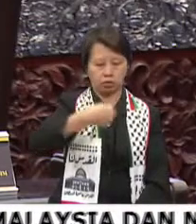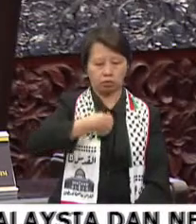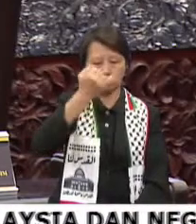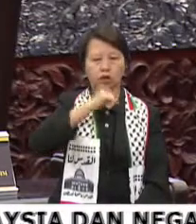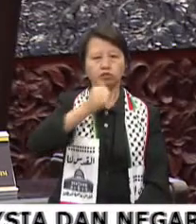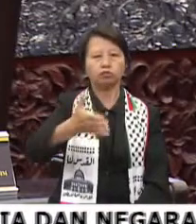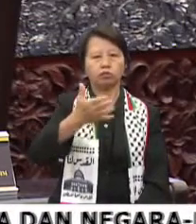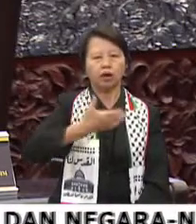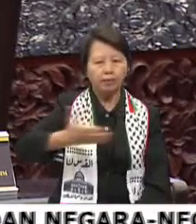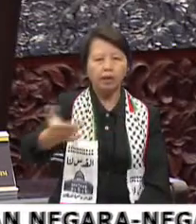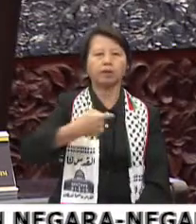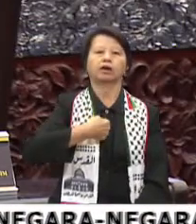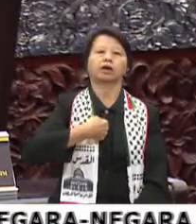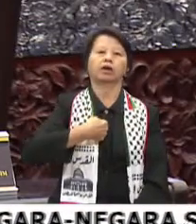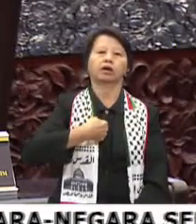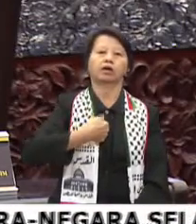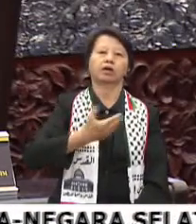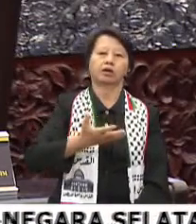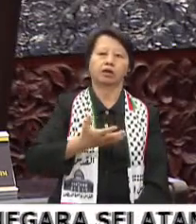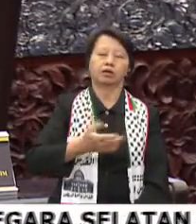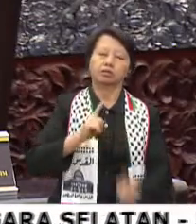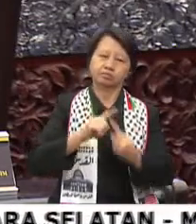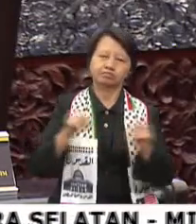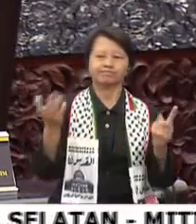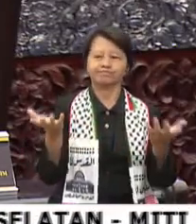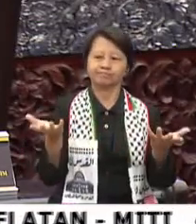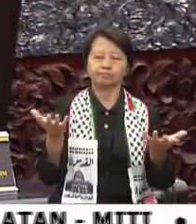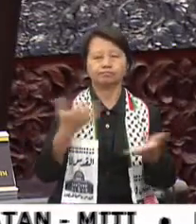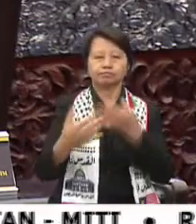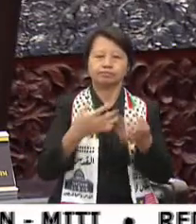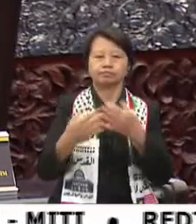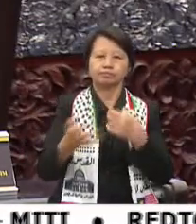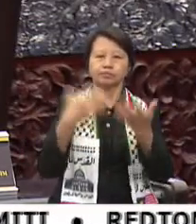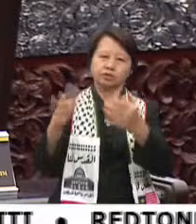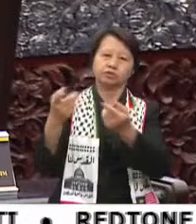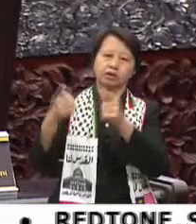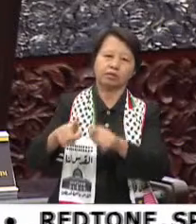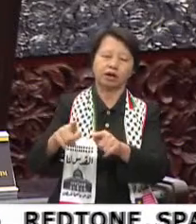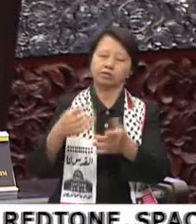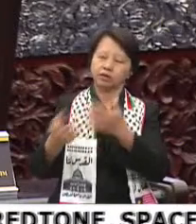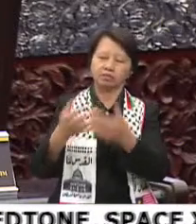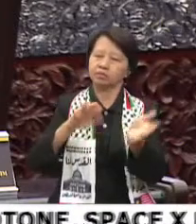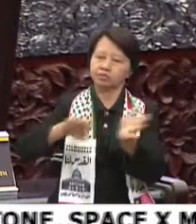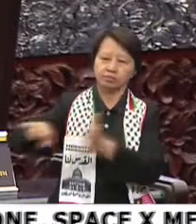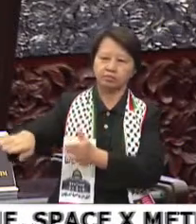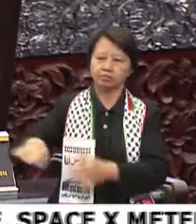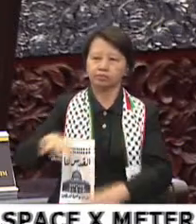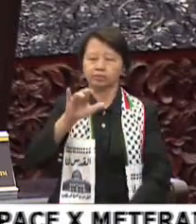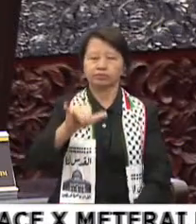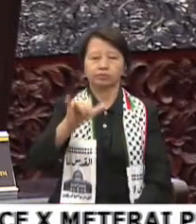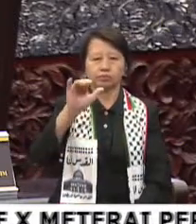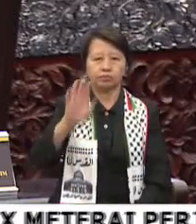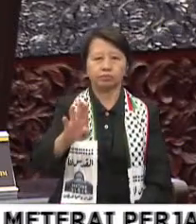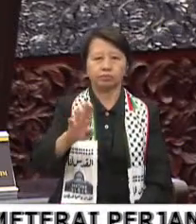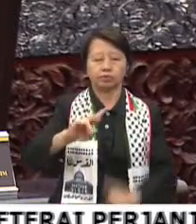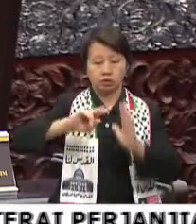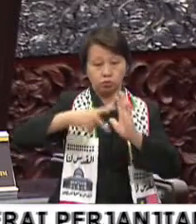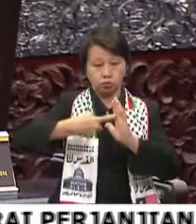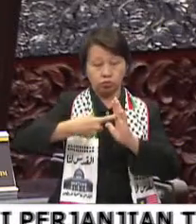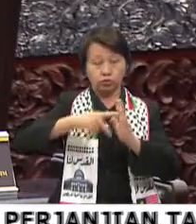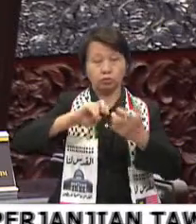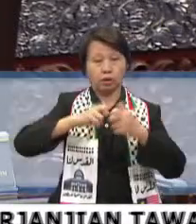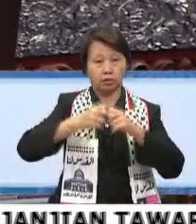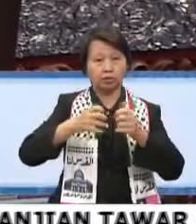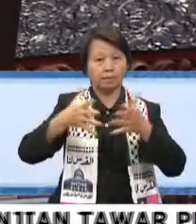hebat Jadi tapi tak apa berlaku yang berhormat punca masalah yang